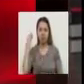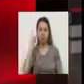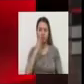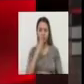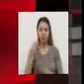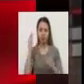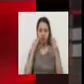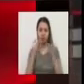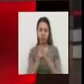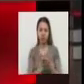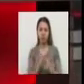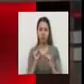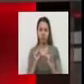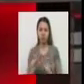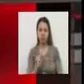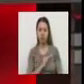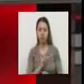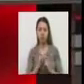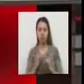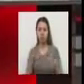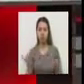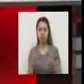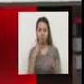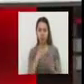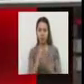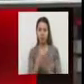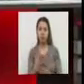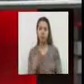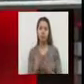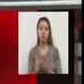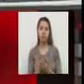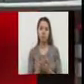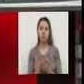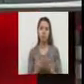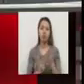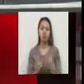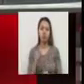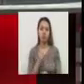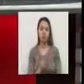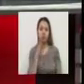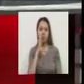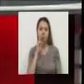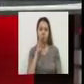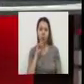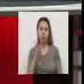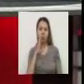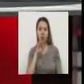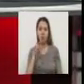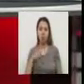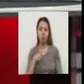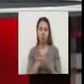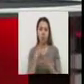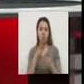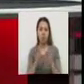өзінің бағдарламалық мақаласында қоғамдық сананы жаңғырту қажеттігін ұсынады. Яғни сананы жаңғырту ұлттық болмыстан, ұлттық кодтан